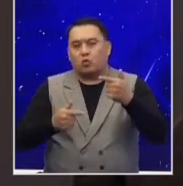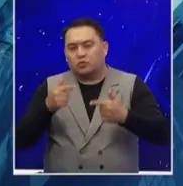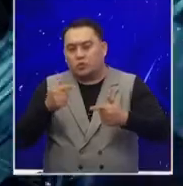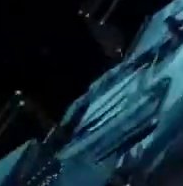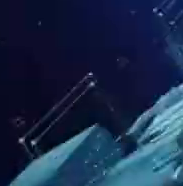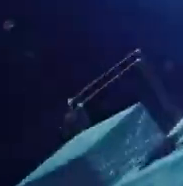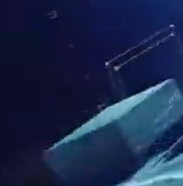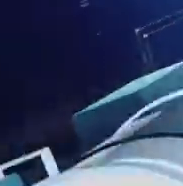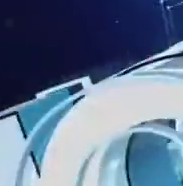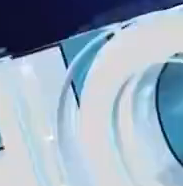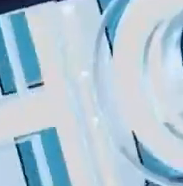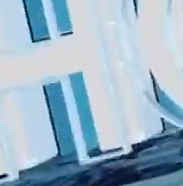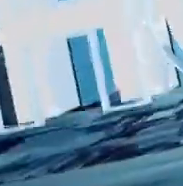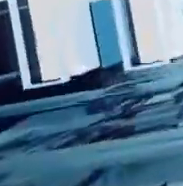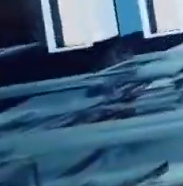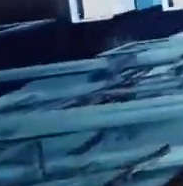самоуправления.